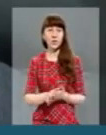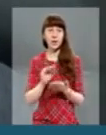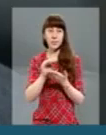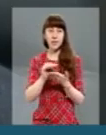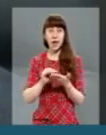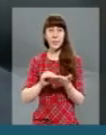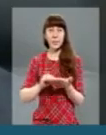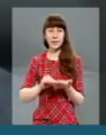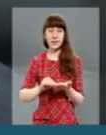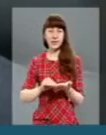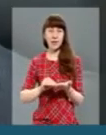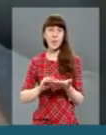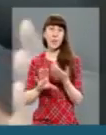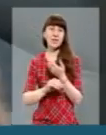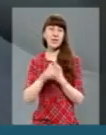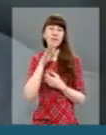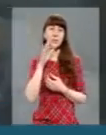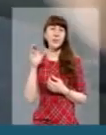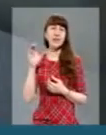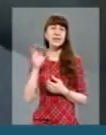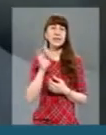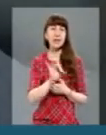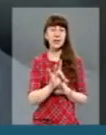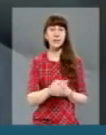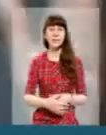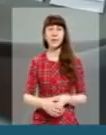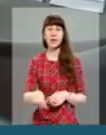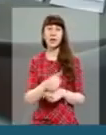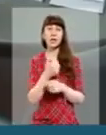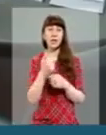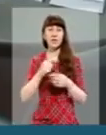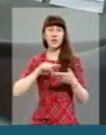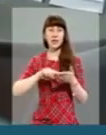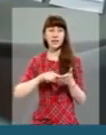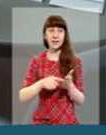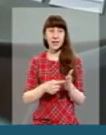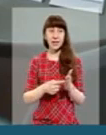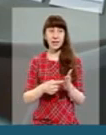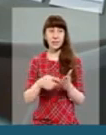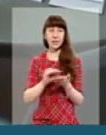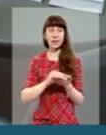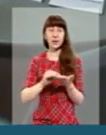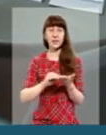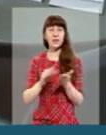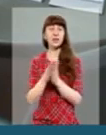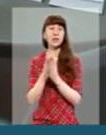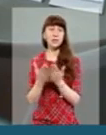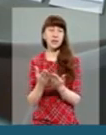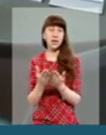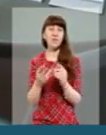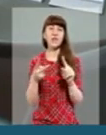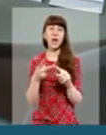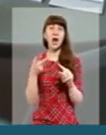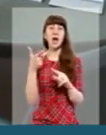қойылған. Кітаптың негізгі экспозициясы екінші тараудан басталады. Кітаптағы оқиғаның өрбі үшін үнемі белгілі бір проблема қозғалуға барып,